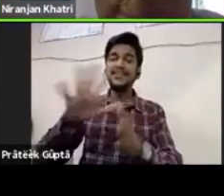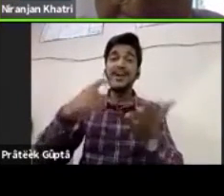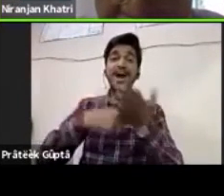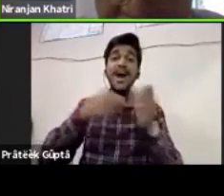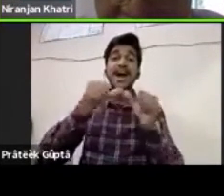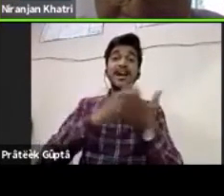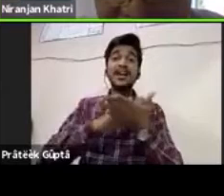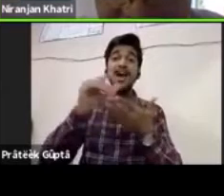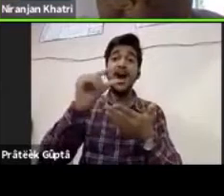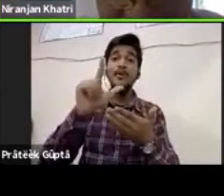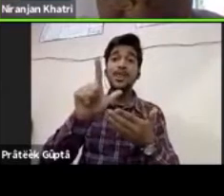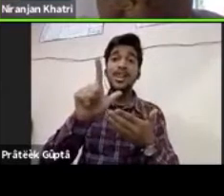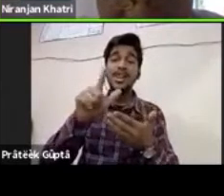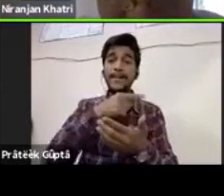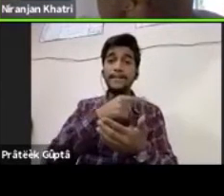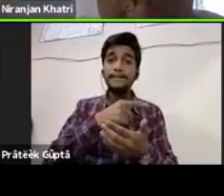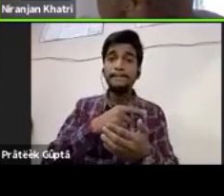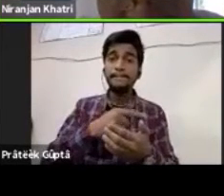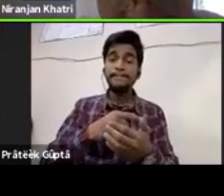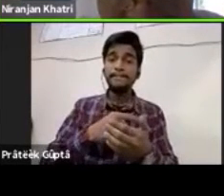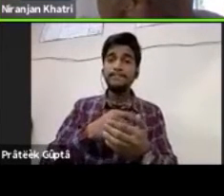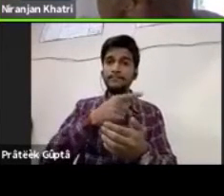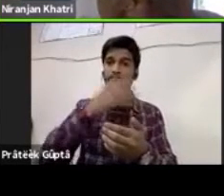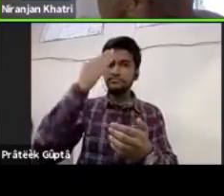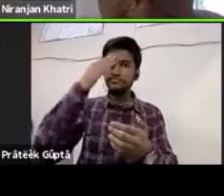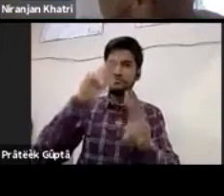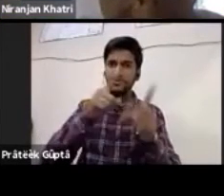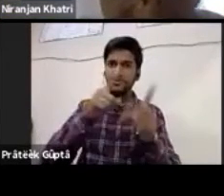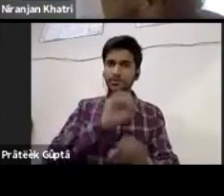क्या कहना चाहते हैं क्या? So,